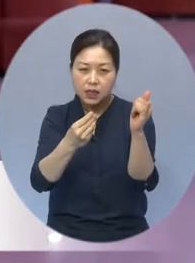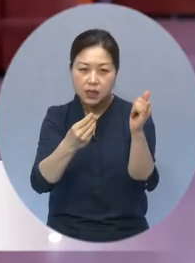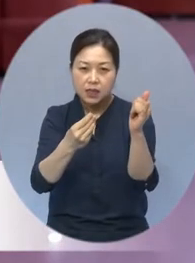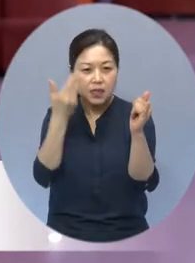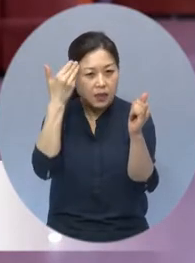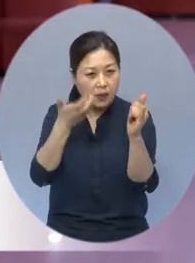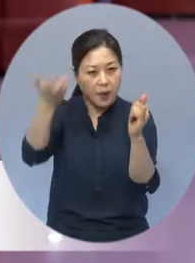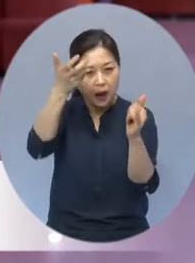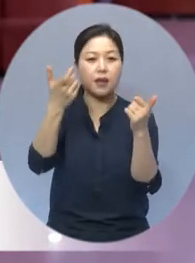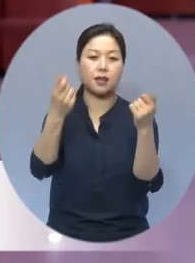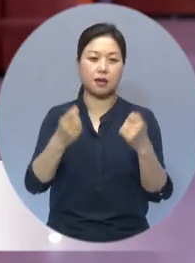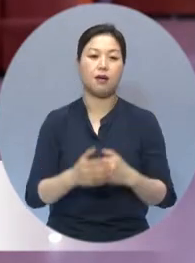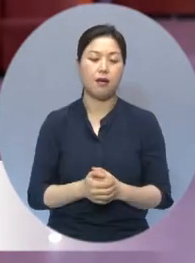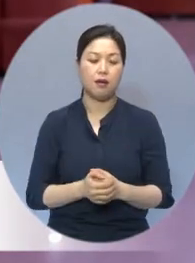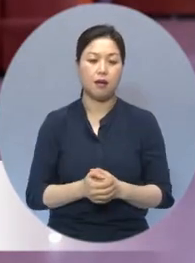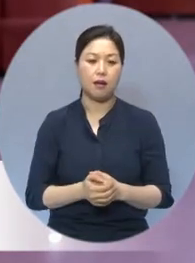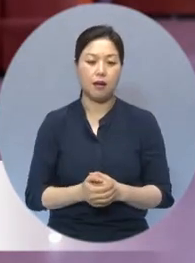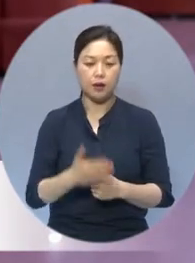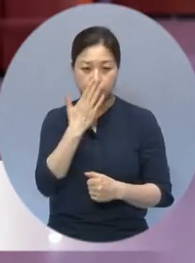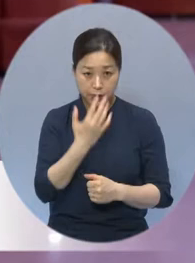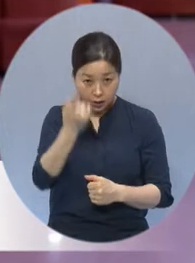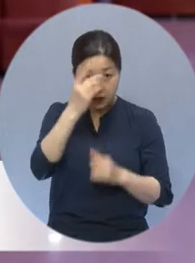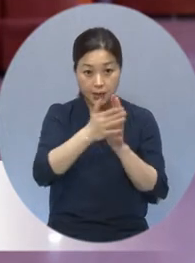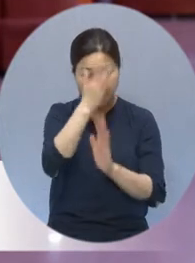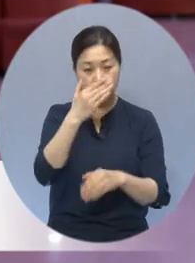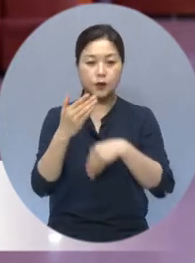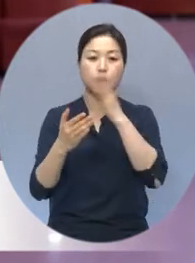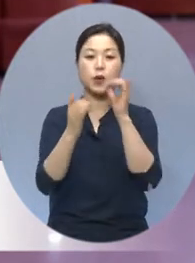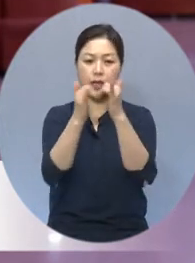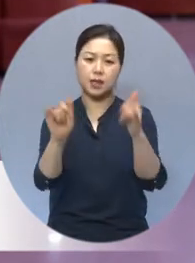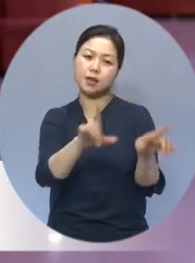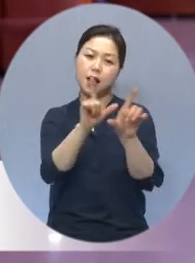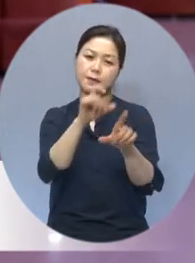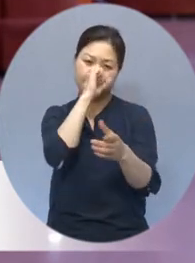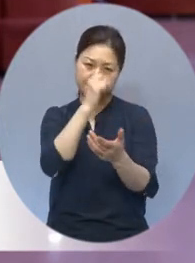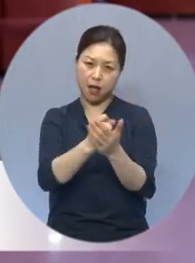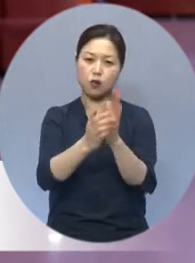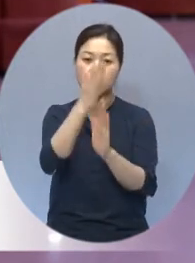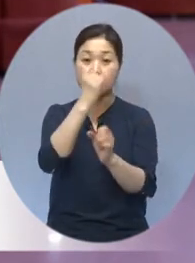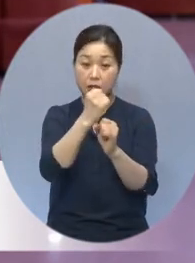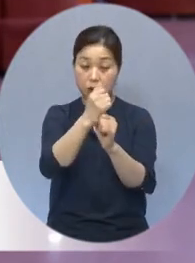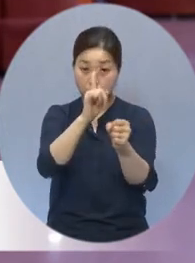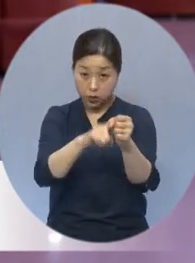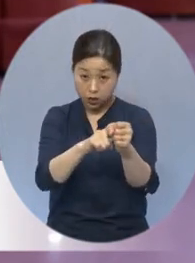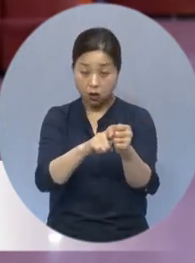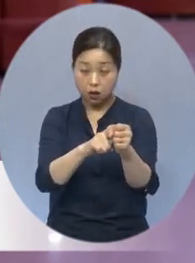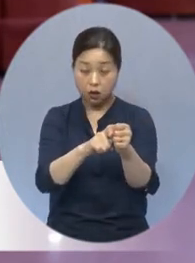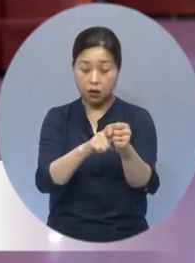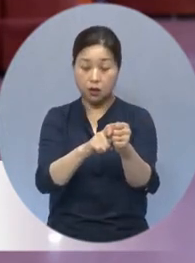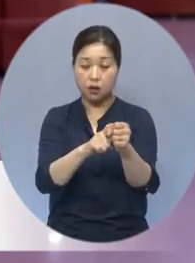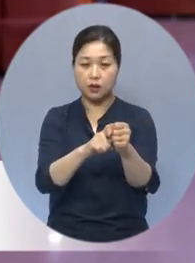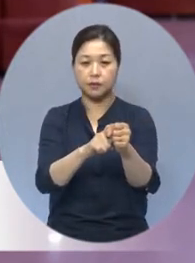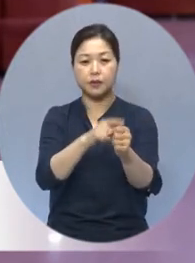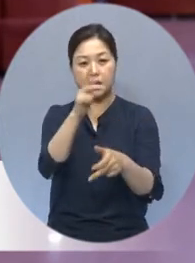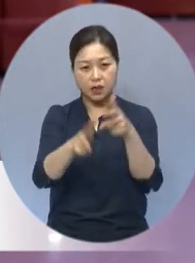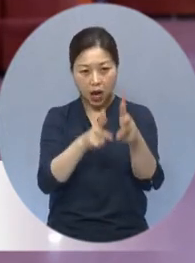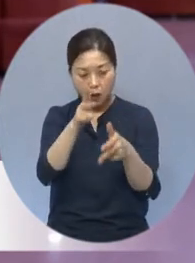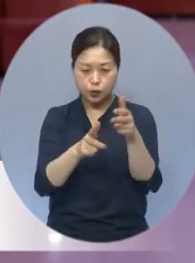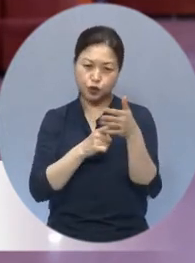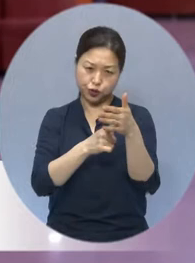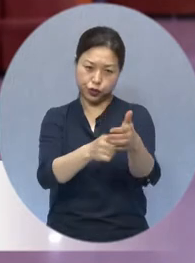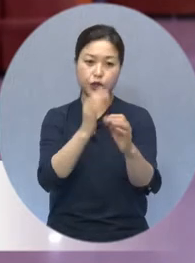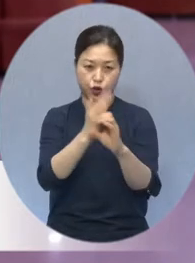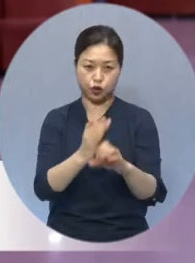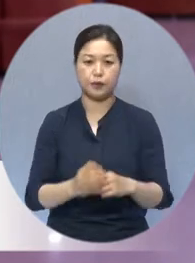우리 순천시는 노인들이 살기 좋은 도시를 만들기 위해서 지금 중점적으로